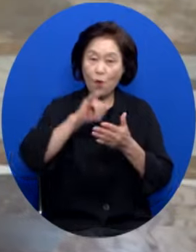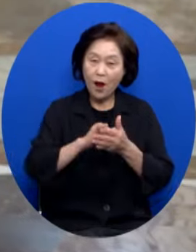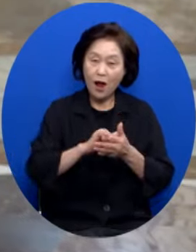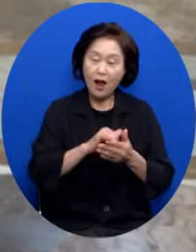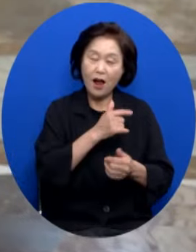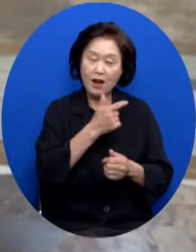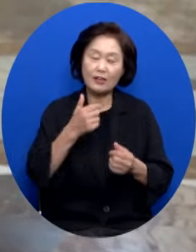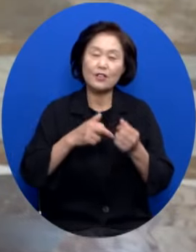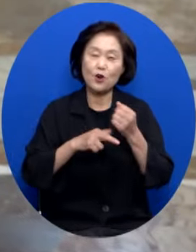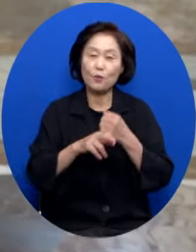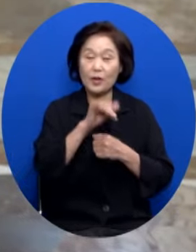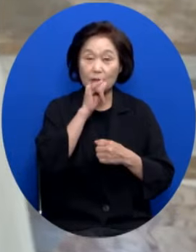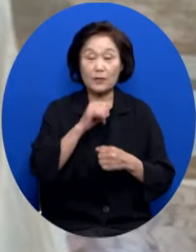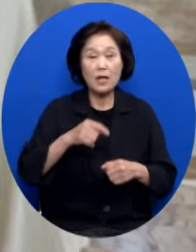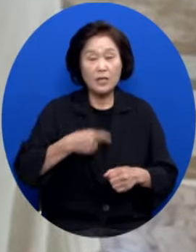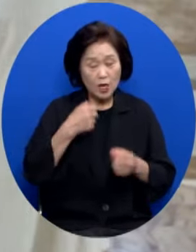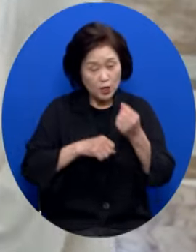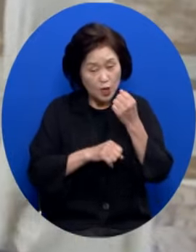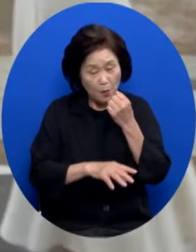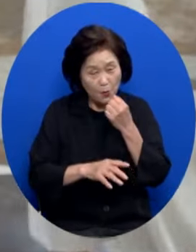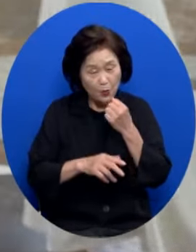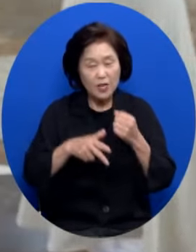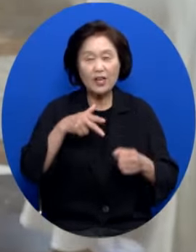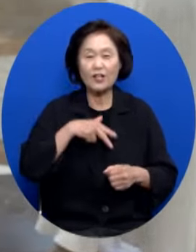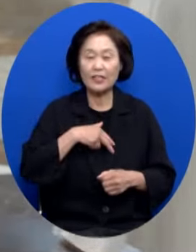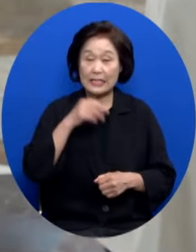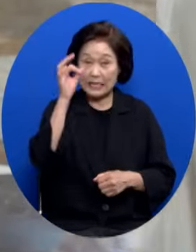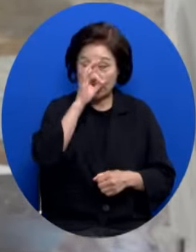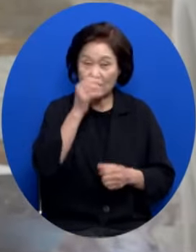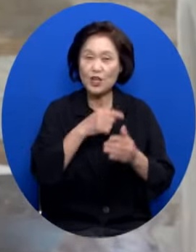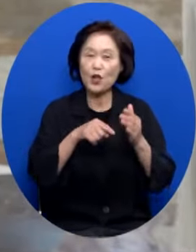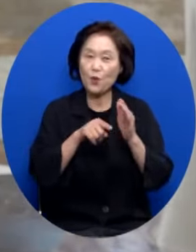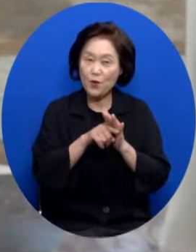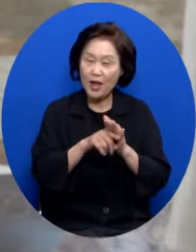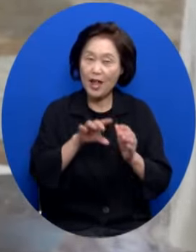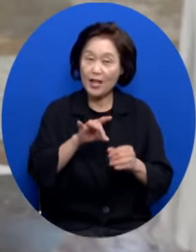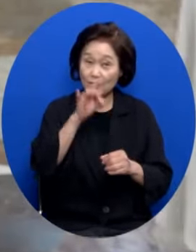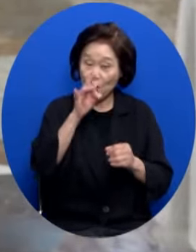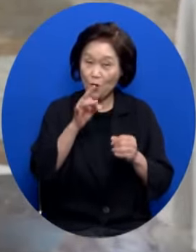자기의 뿌리이고 정체성을 찾기 위한 첫걸음일 수도 있기 때문입니다. 그리고